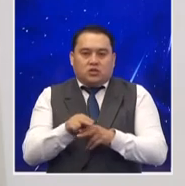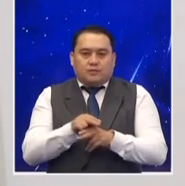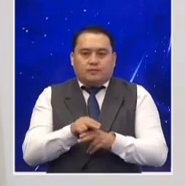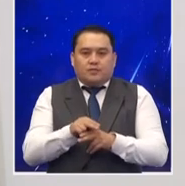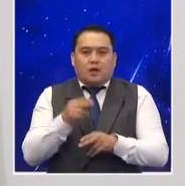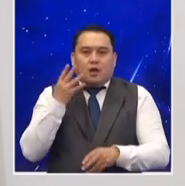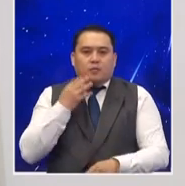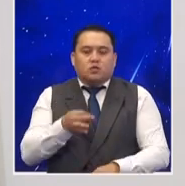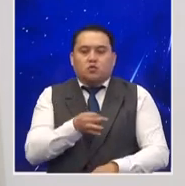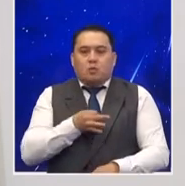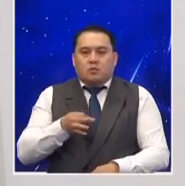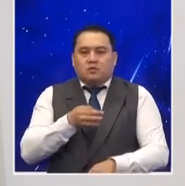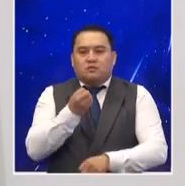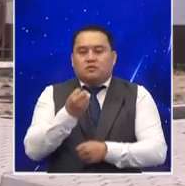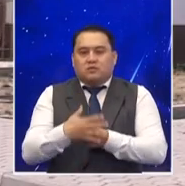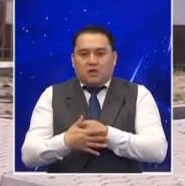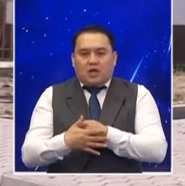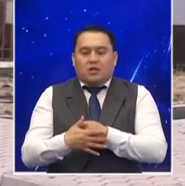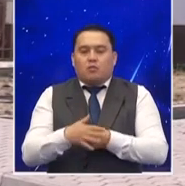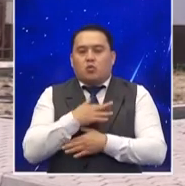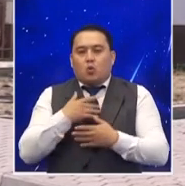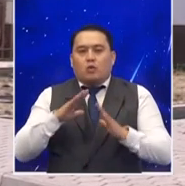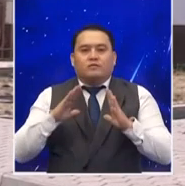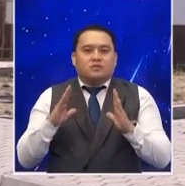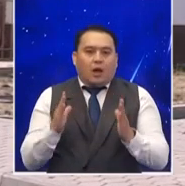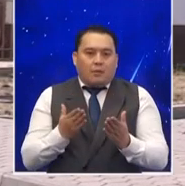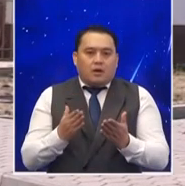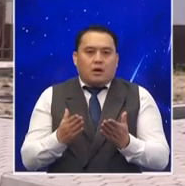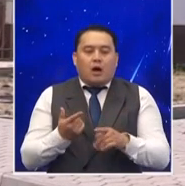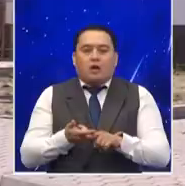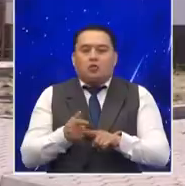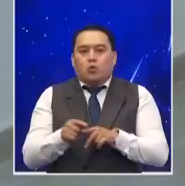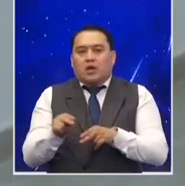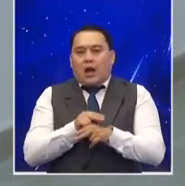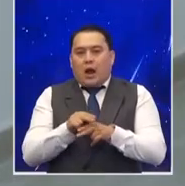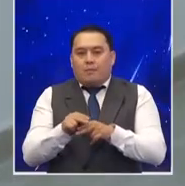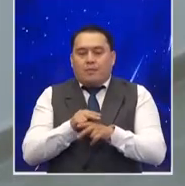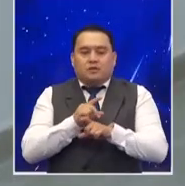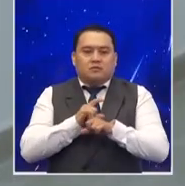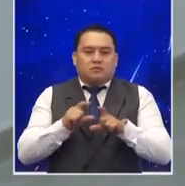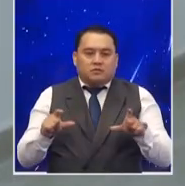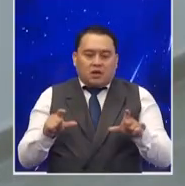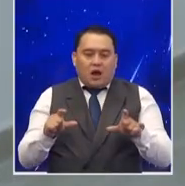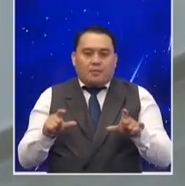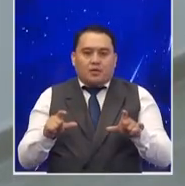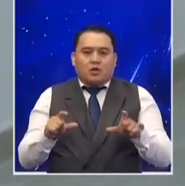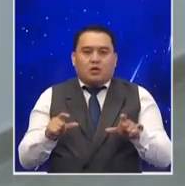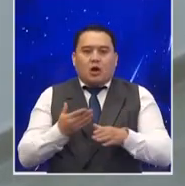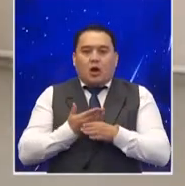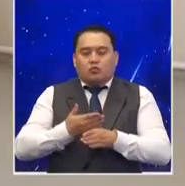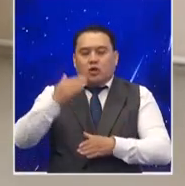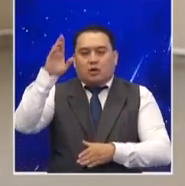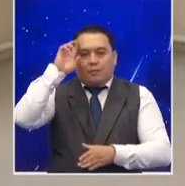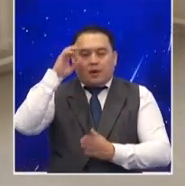год для областного перинатального центра символичен многими событиями, одно из которых – капитальная реконструкция здания роддома благодаря